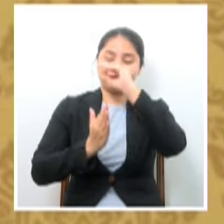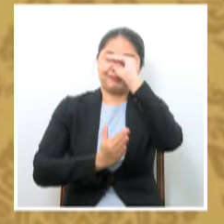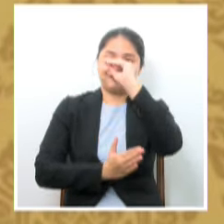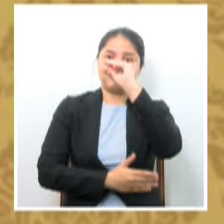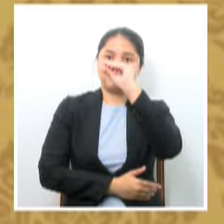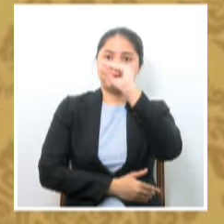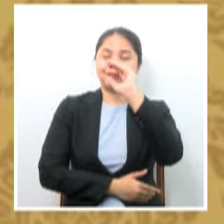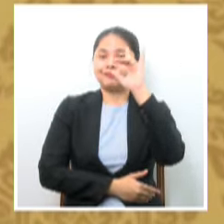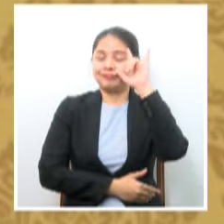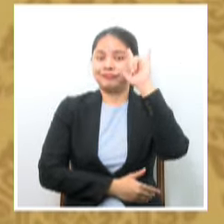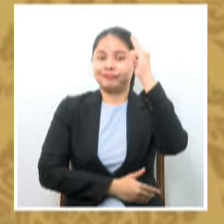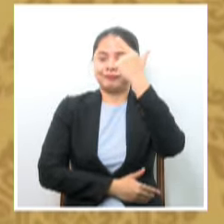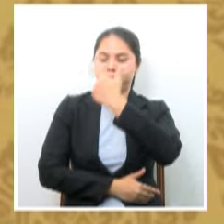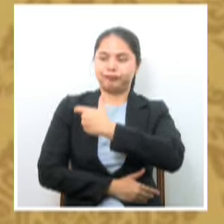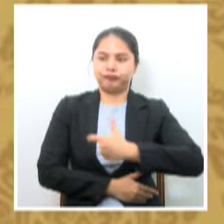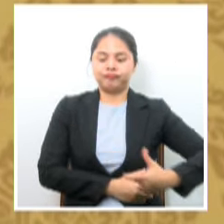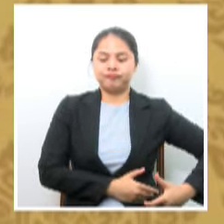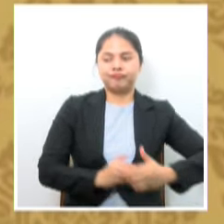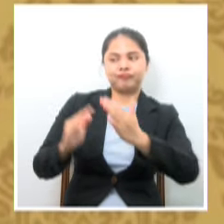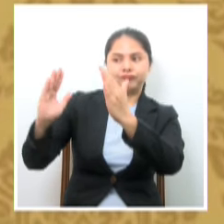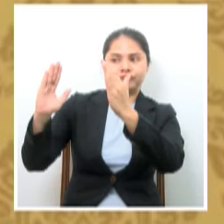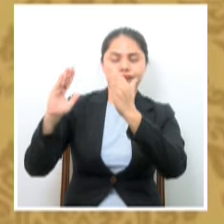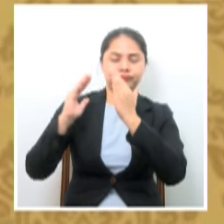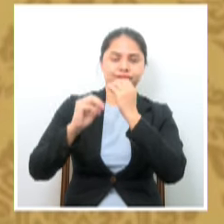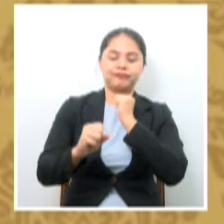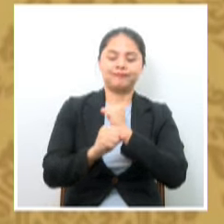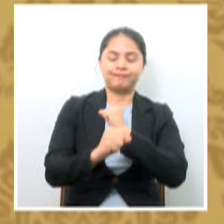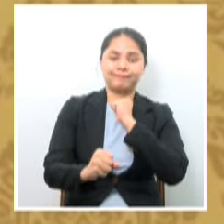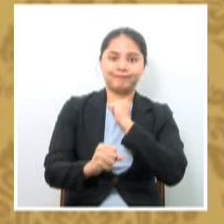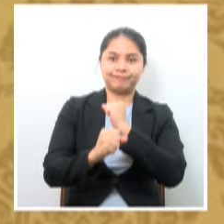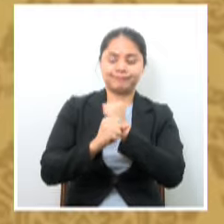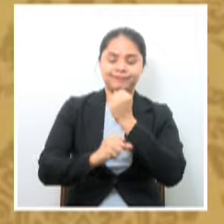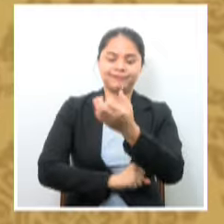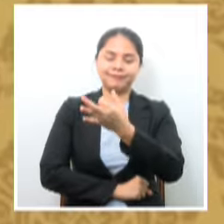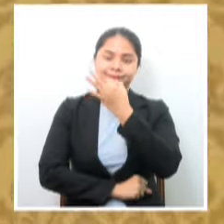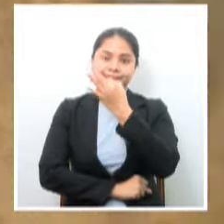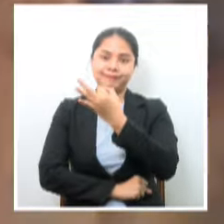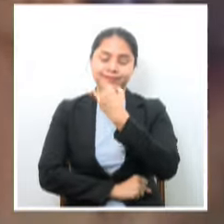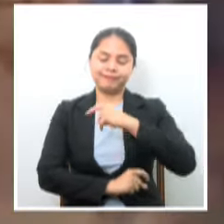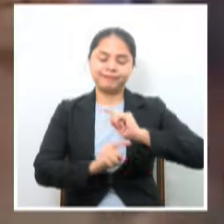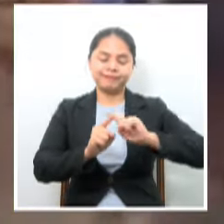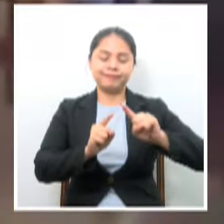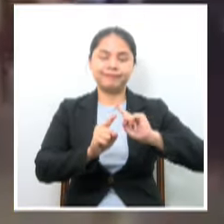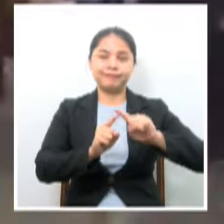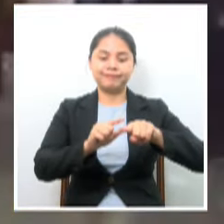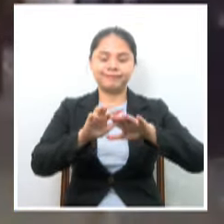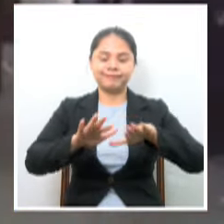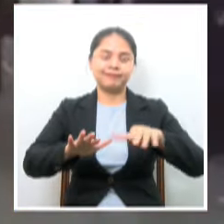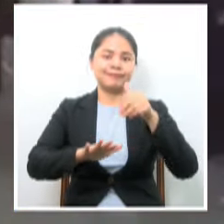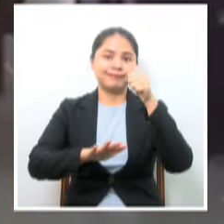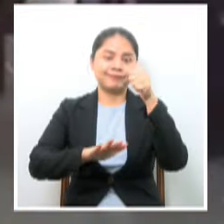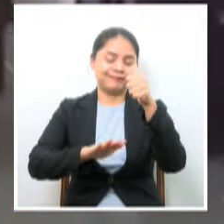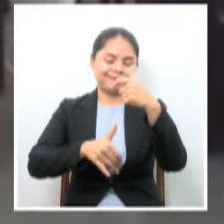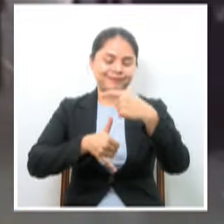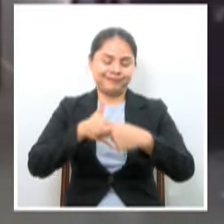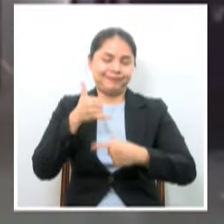ในหลวงรัชกาลที่10สู่การปฏิบัติด้านมีงานทำมีอาชีพด้วยรูปแบบสร้างเด็กดีมีคุณธรร